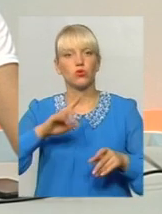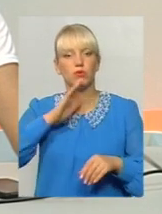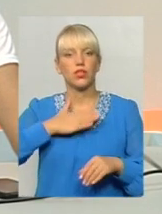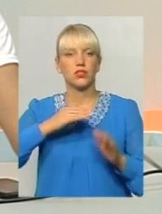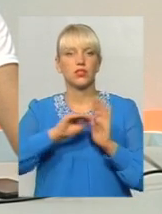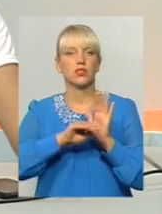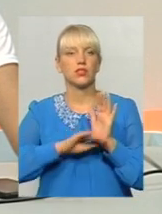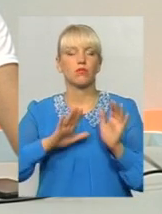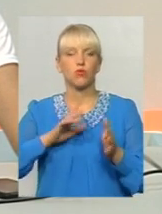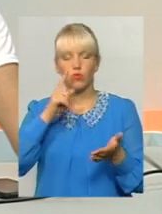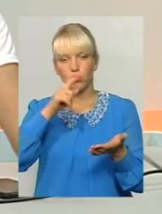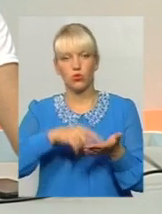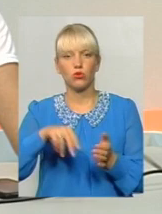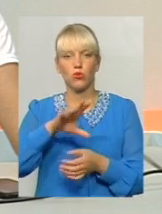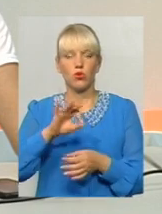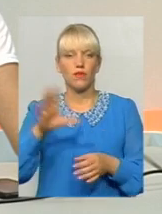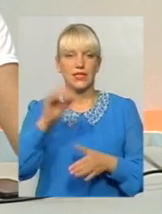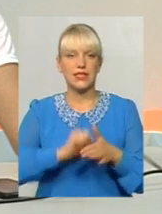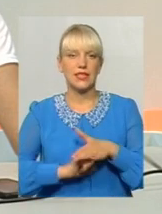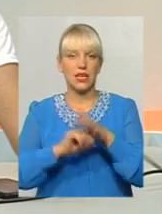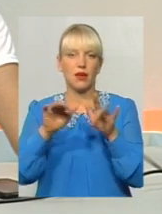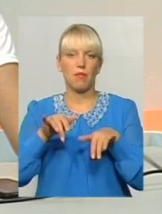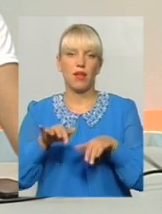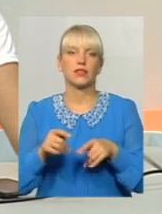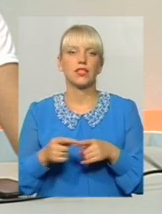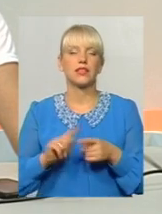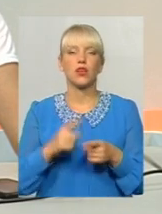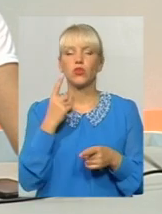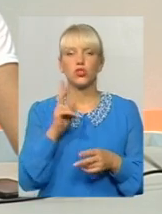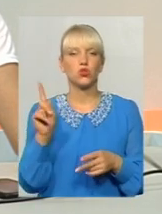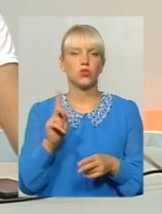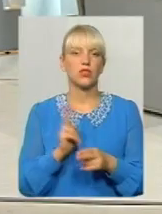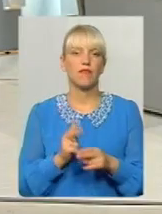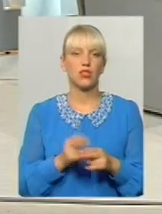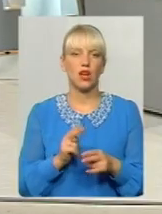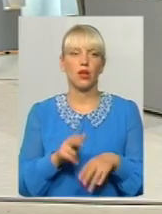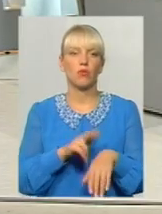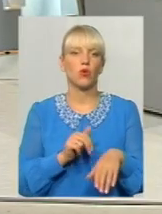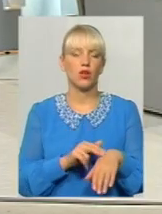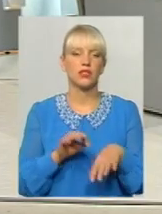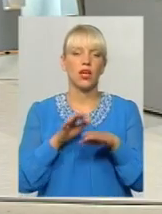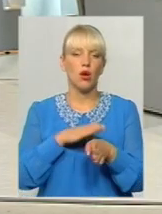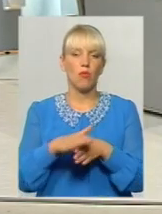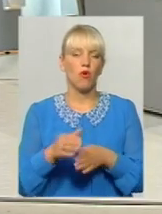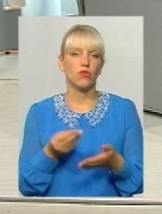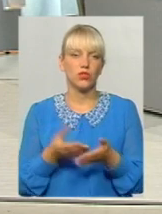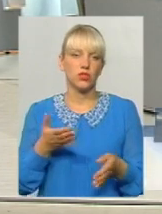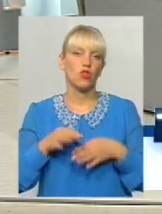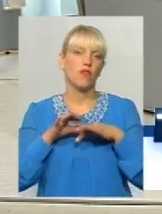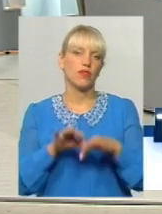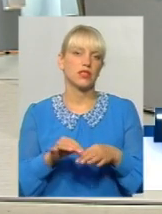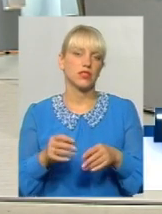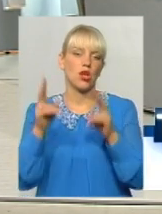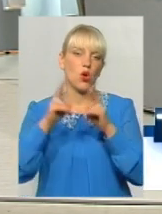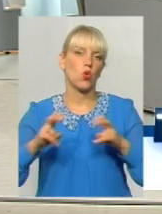доступ до всіх баз. І це єдине, що заважає патрульній поліції міста Хмельницького, до прикладу, повноцінно вести розшук даних транспортних засобів та інших